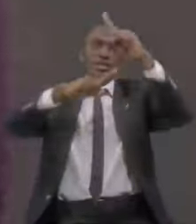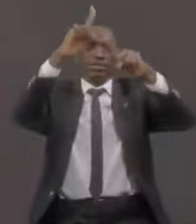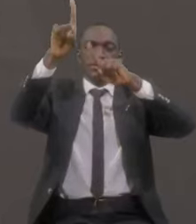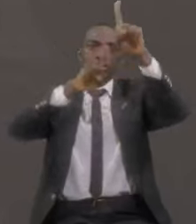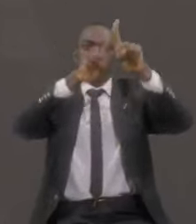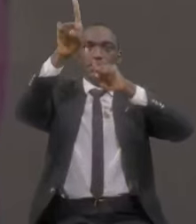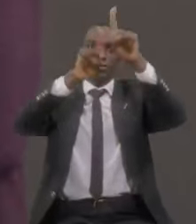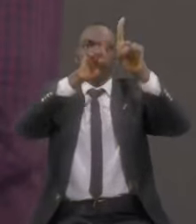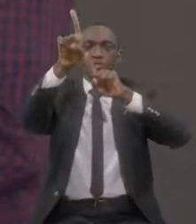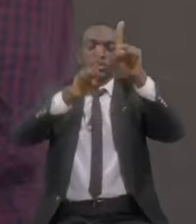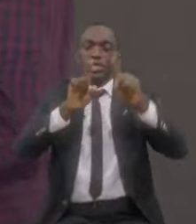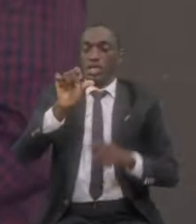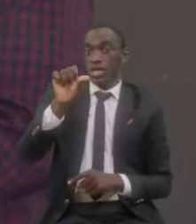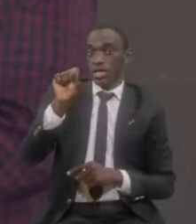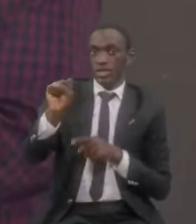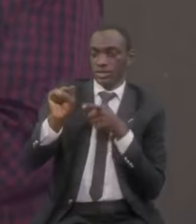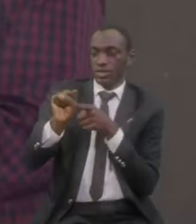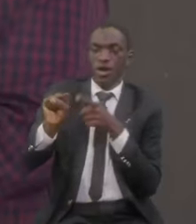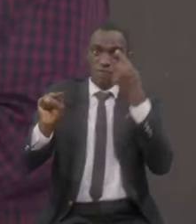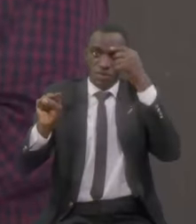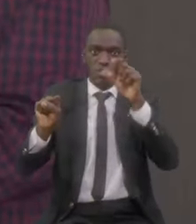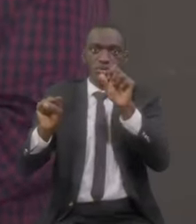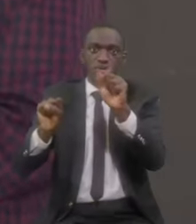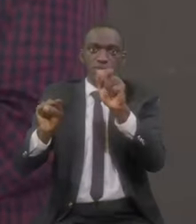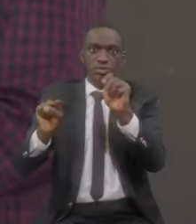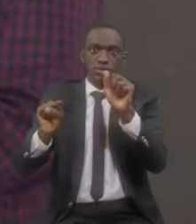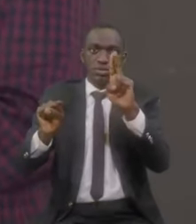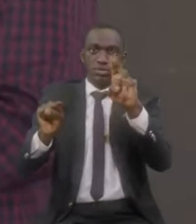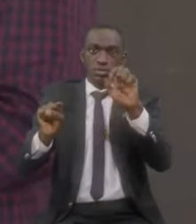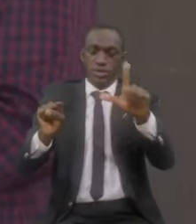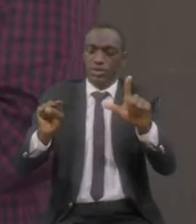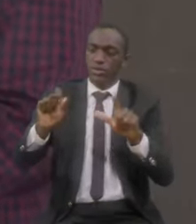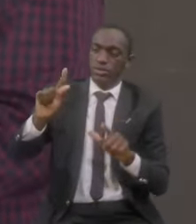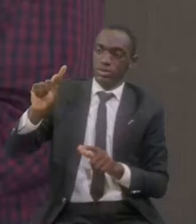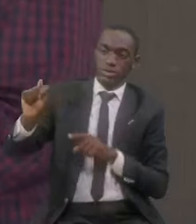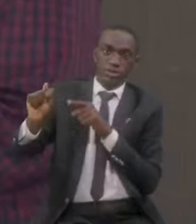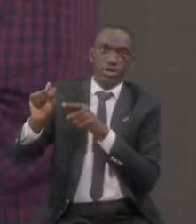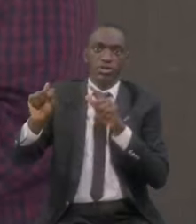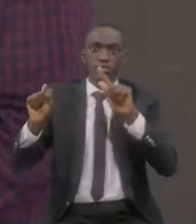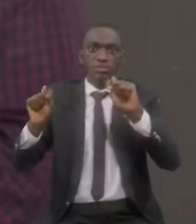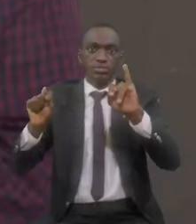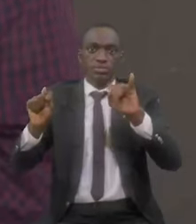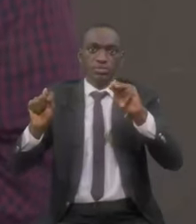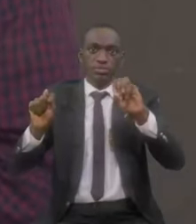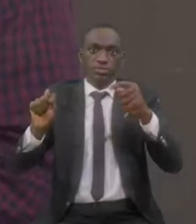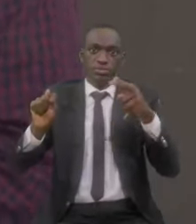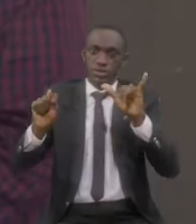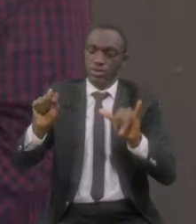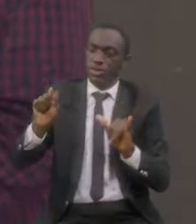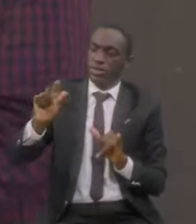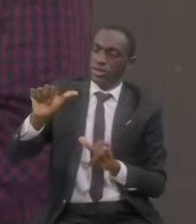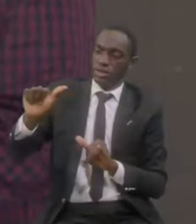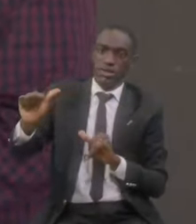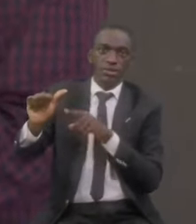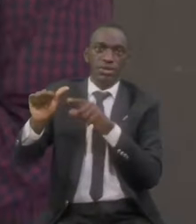étoile. S pour Samuel, T pour Timothée, A pour André, R